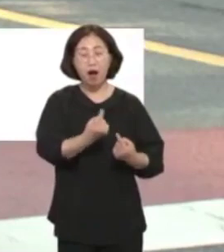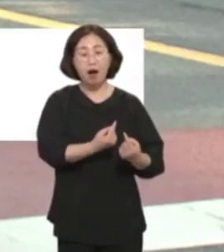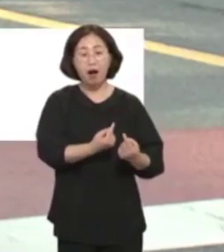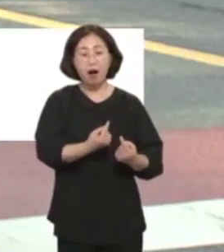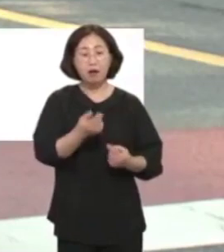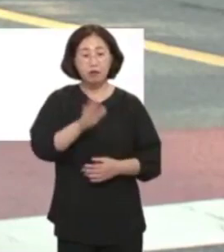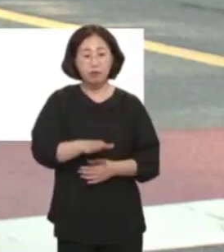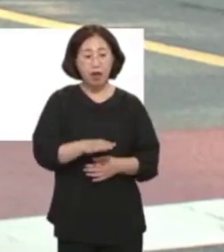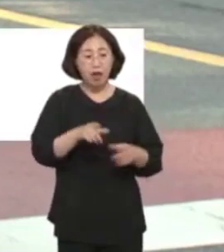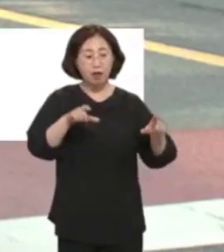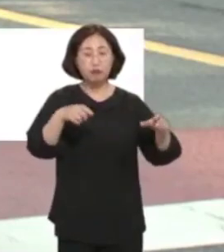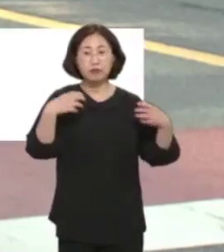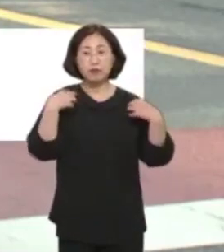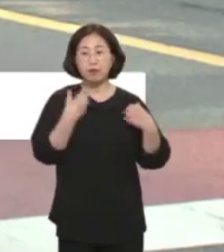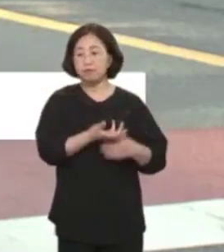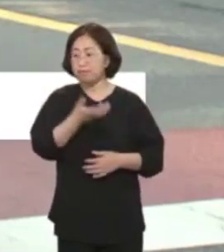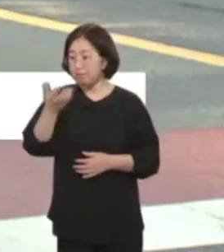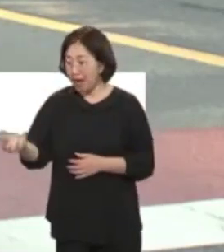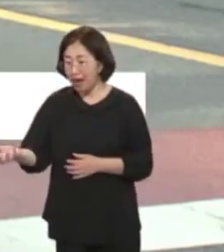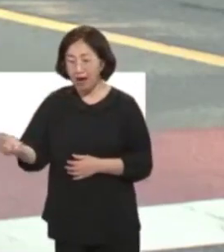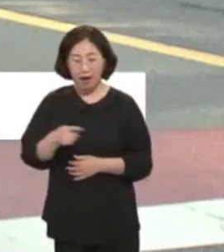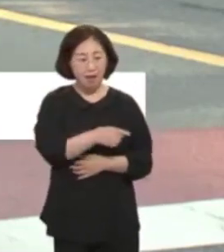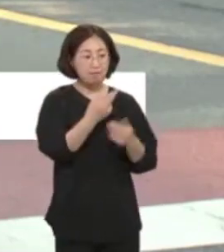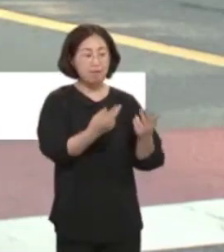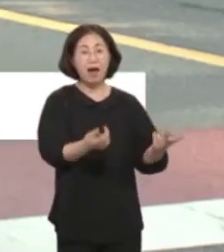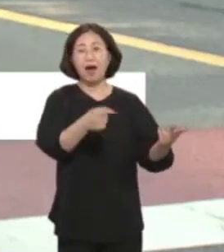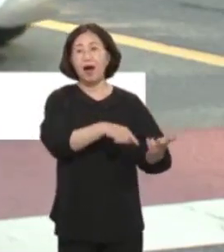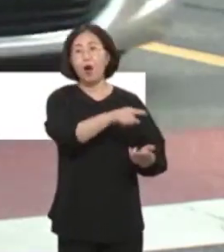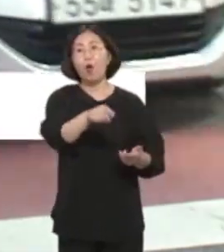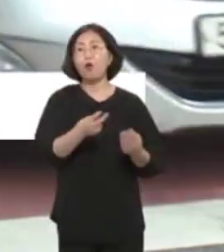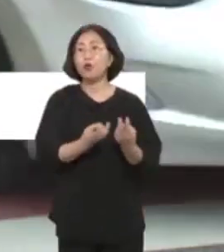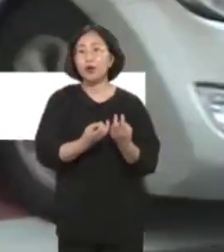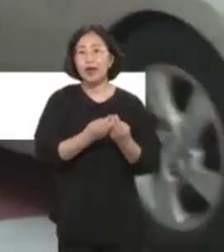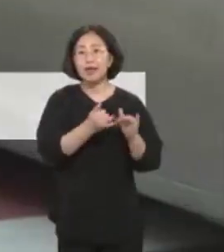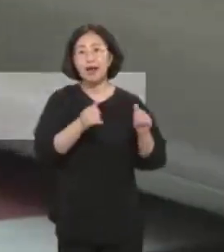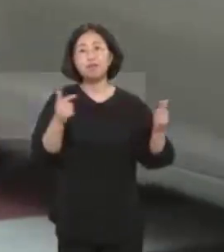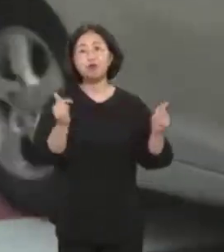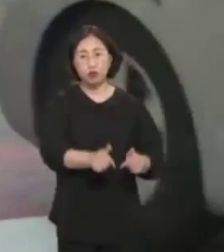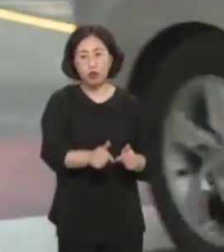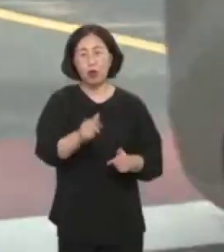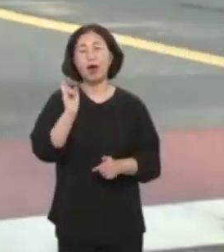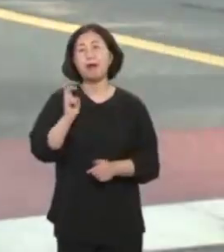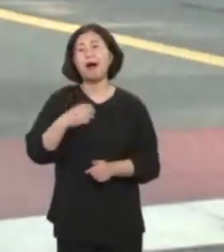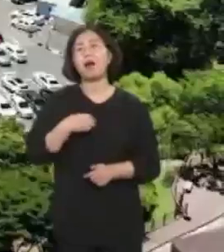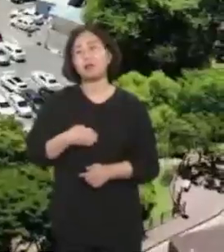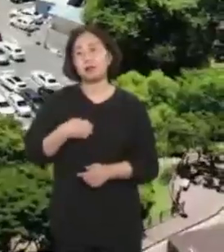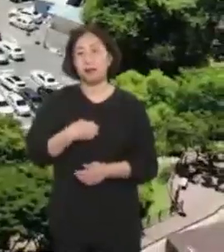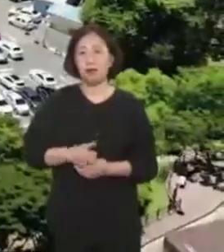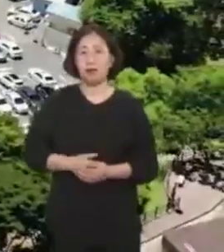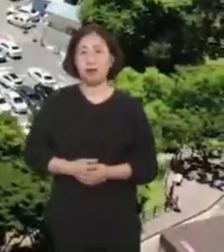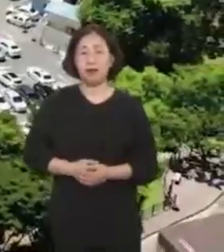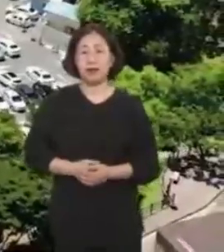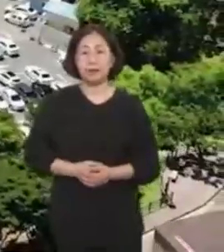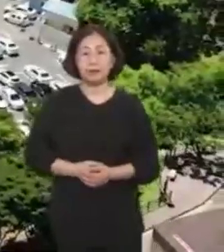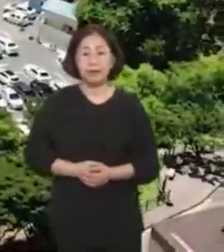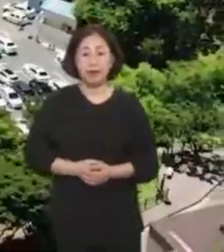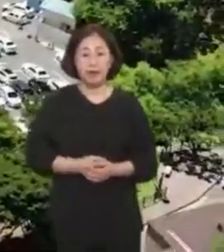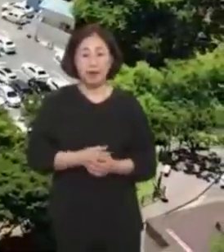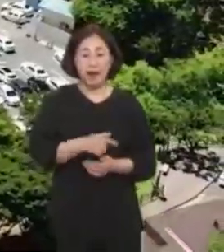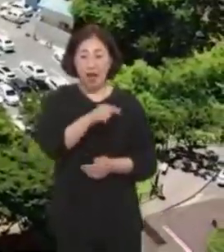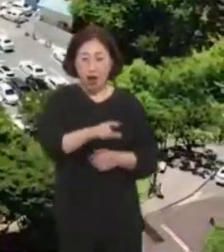그런데 군청이 가고 나면 훨씬 줄어들 걸로 생각하고 있어요. 그게 염려되고 걱정되지요. 서천군은